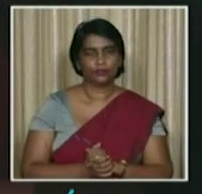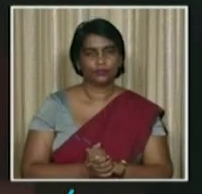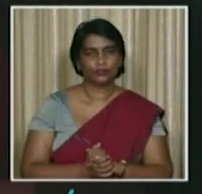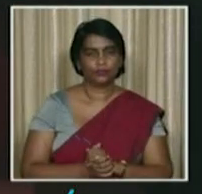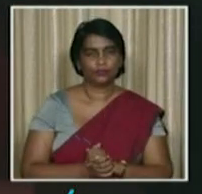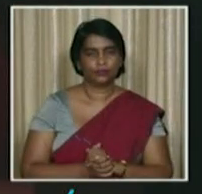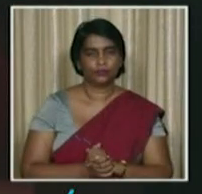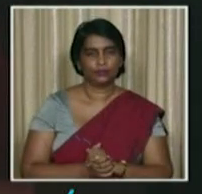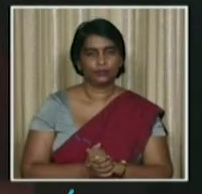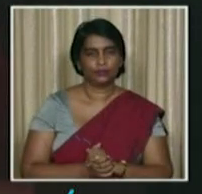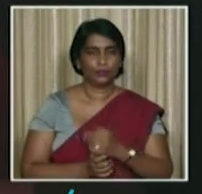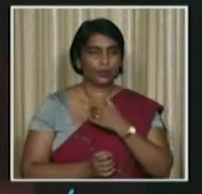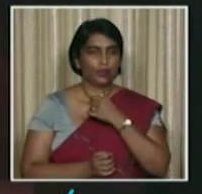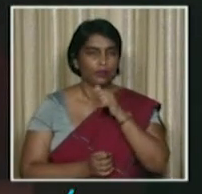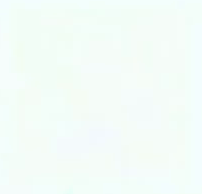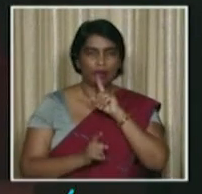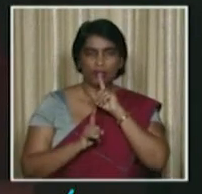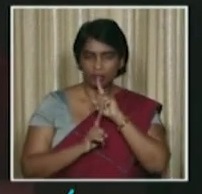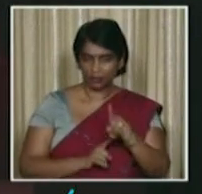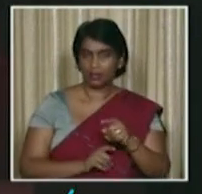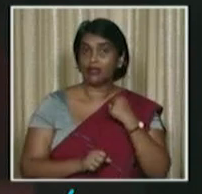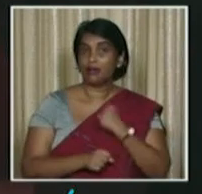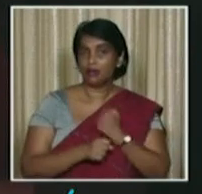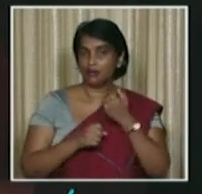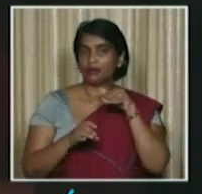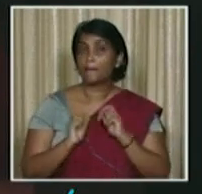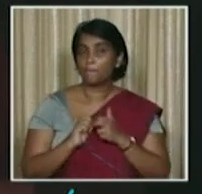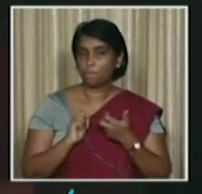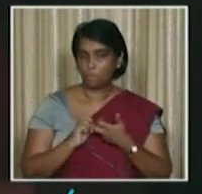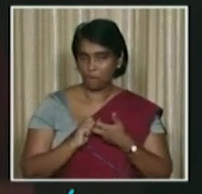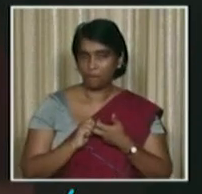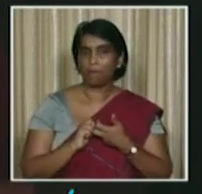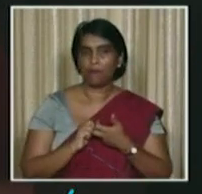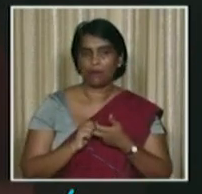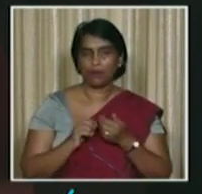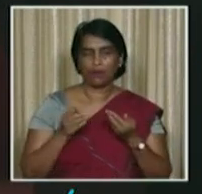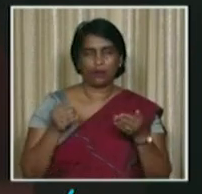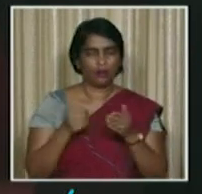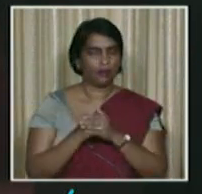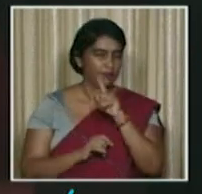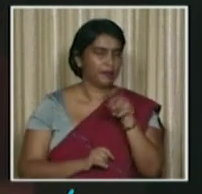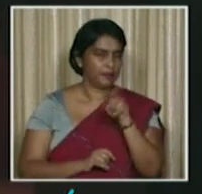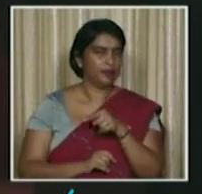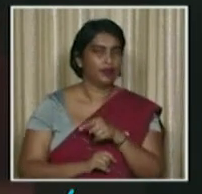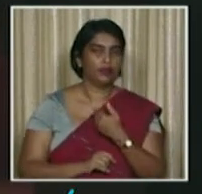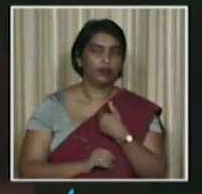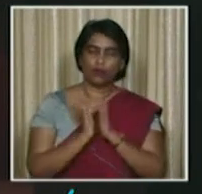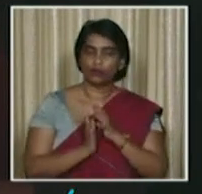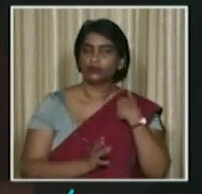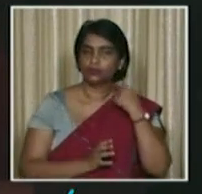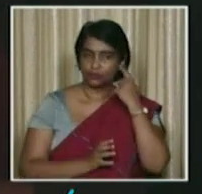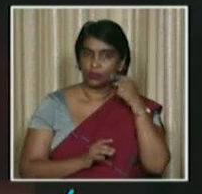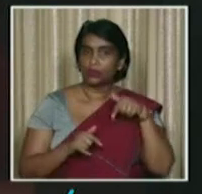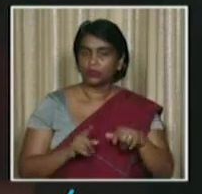එක එක ප්‍රෝඩාකාරී ප්‍රකාශ කරලා රජයේ ඇතුලේ තියෙන අර්බුද වහගන්නට කටයුතු කිරීම බොහොම වැරදි. අපි හැමෝම දන්නවා